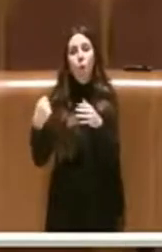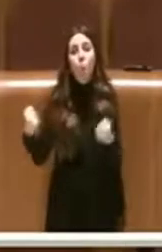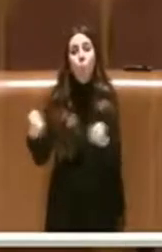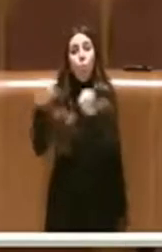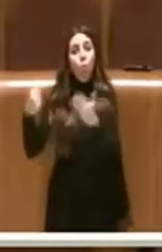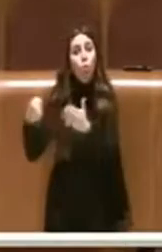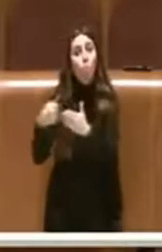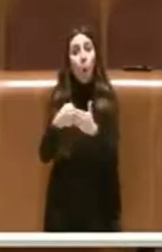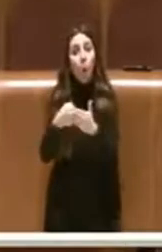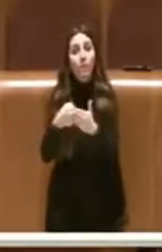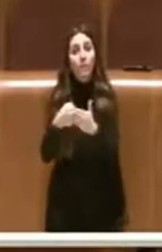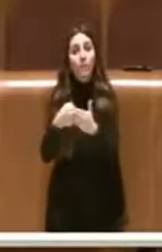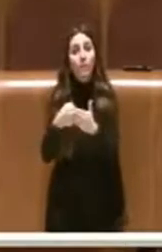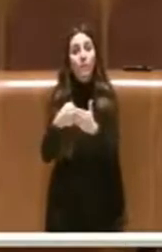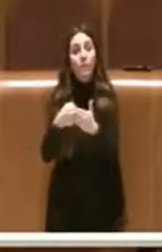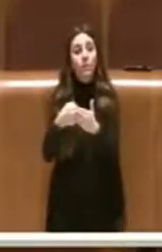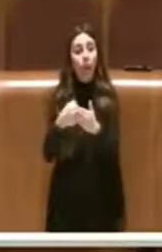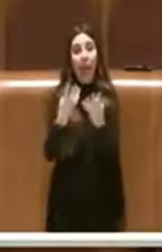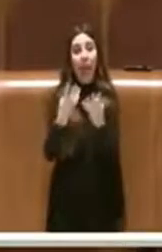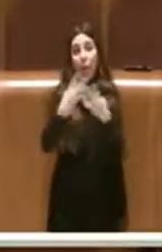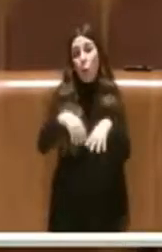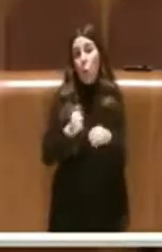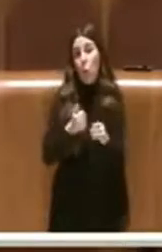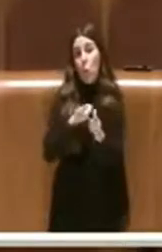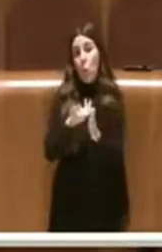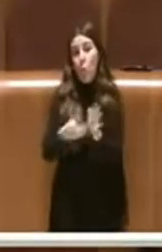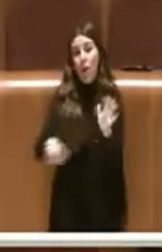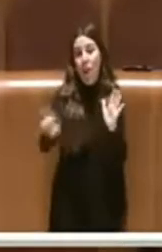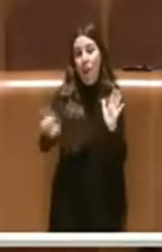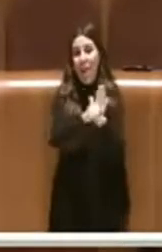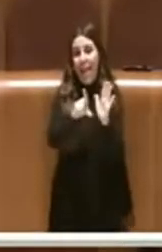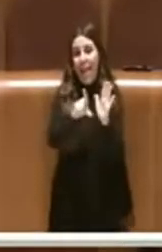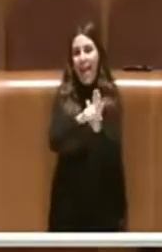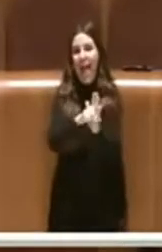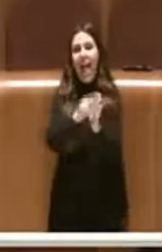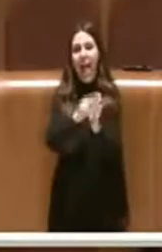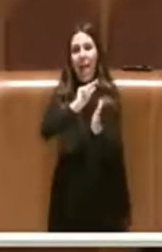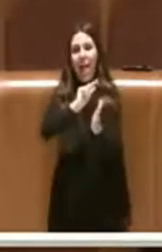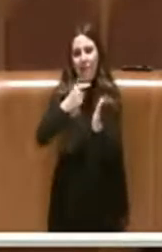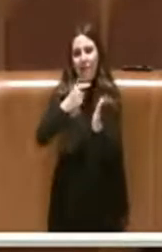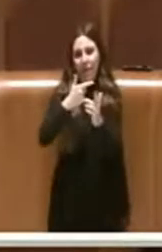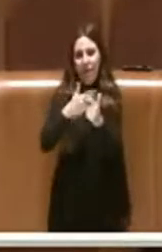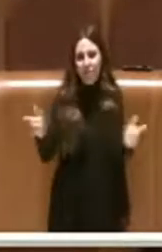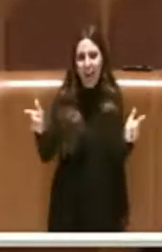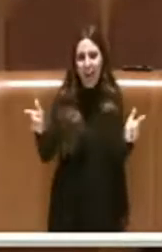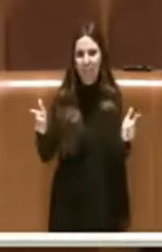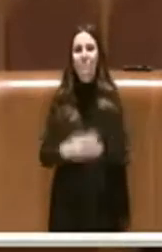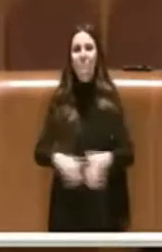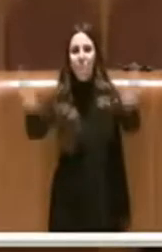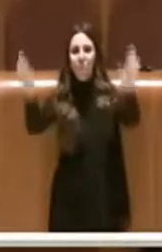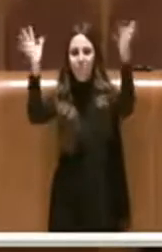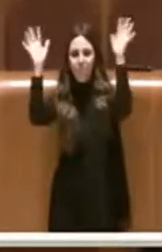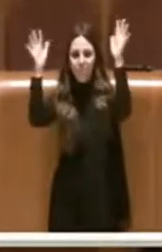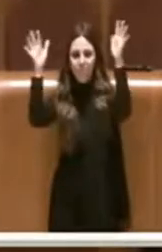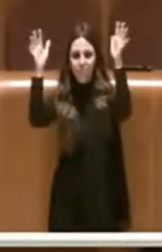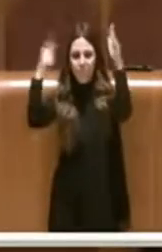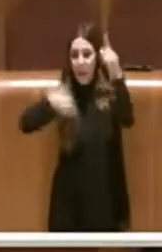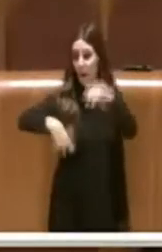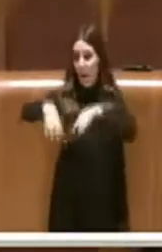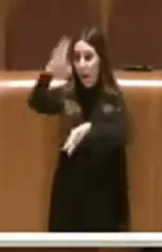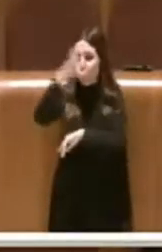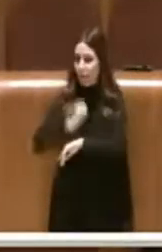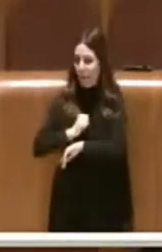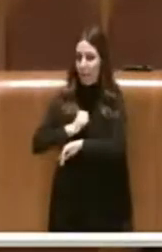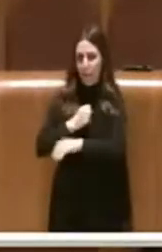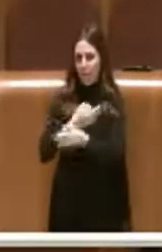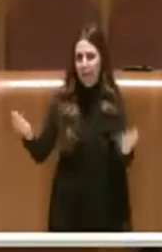dell'opposizione non ci sarebbe il numero legale in caso di votazione. Lo ho compreso.